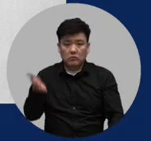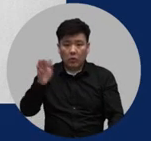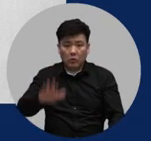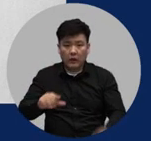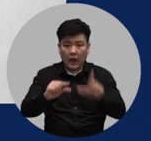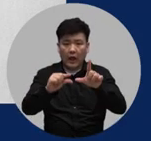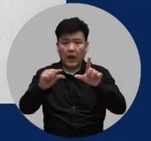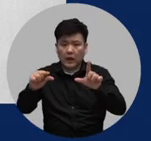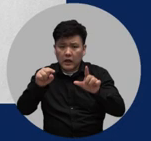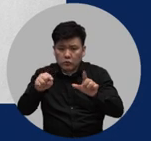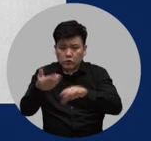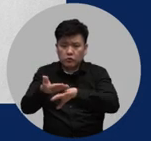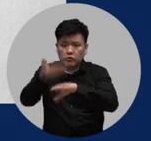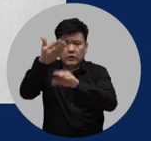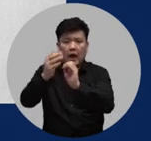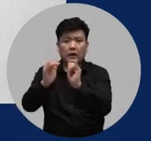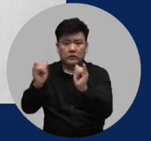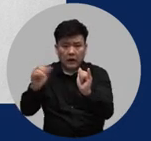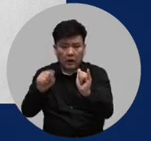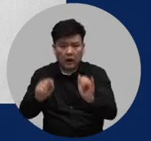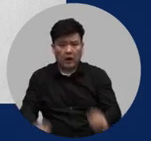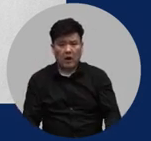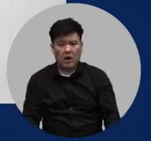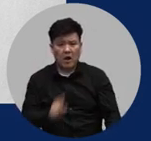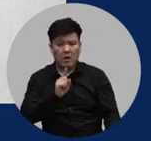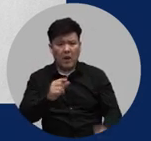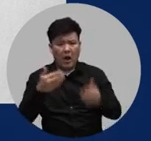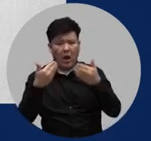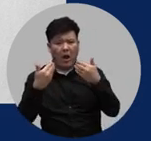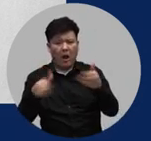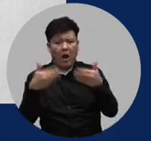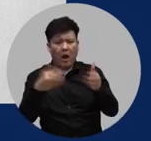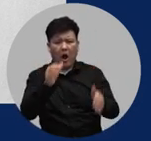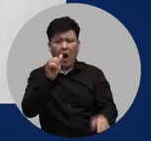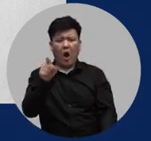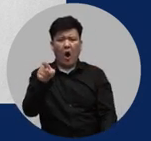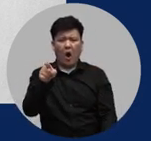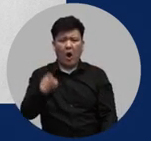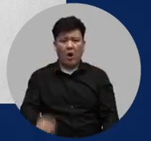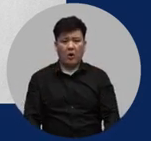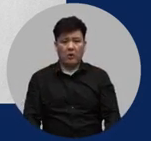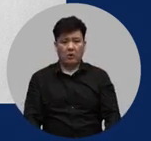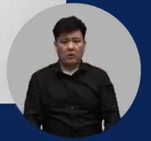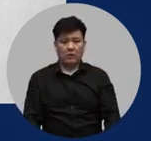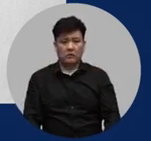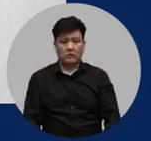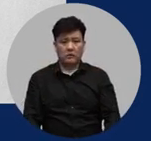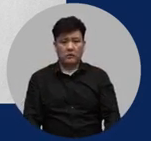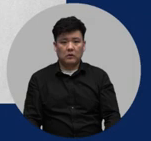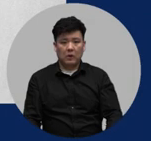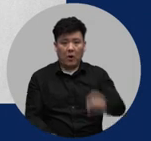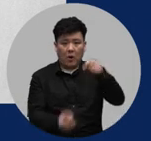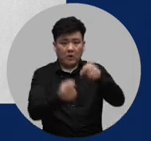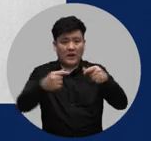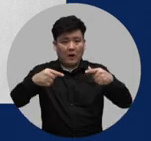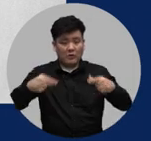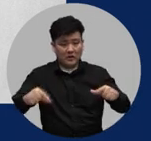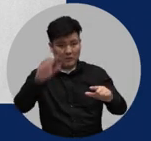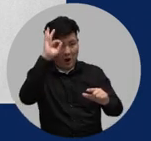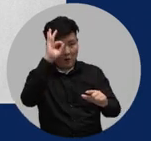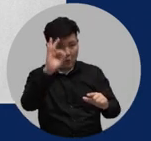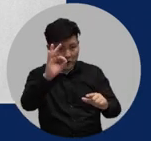그런데 그중 일부 상사가 백설에게 지나친 언행을 하기 시작했어요. 긴 치마 입었을